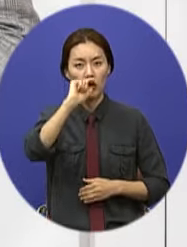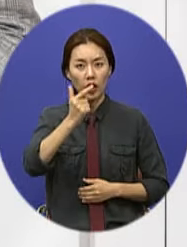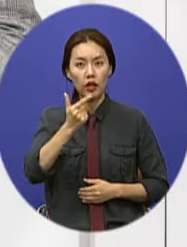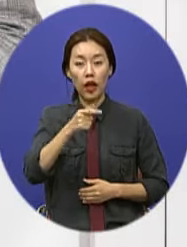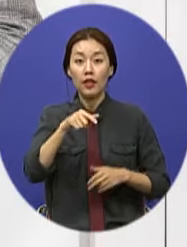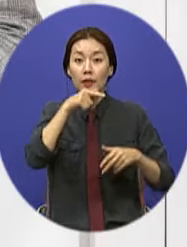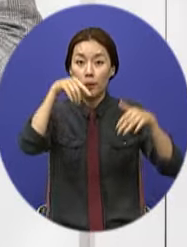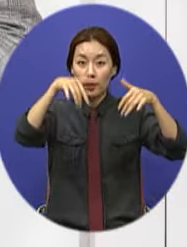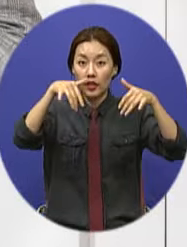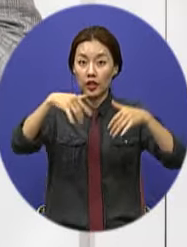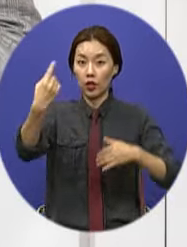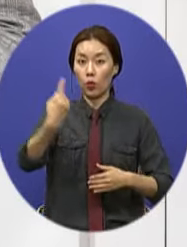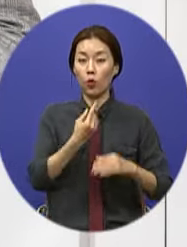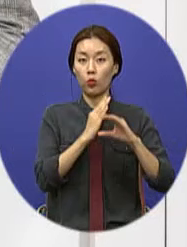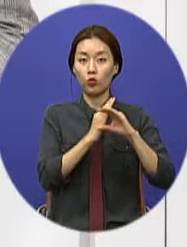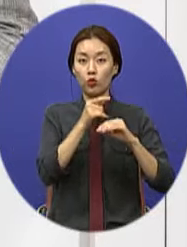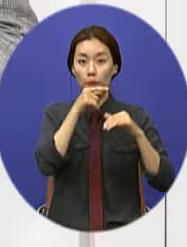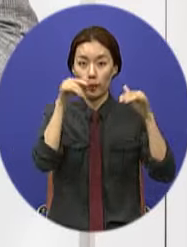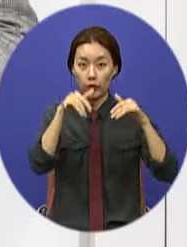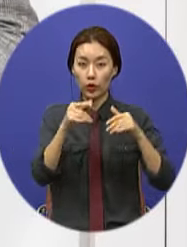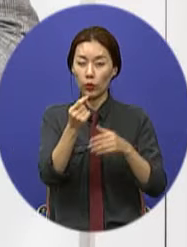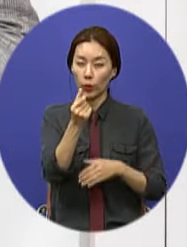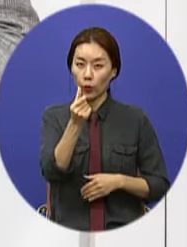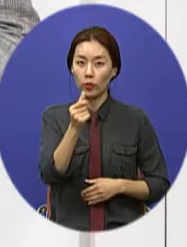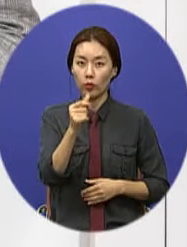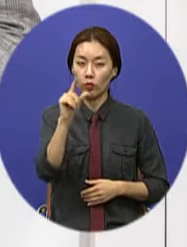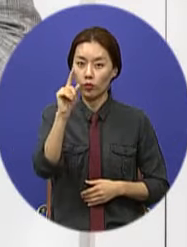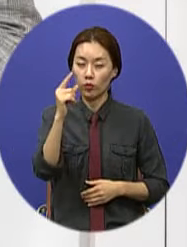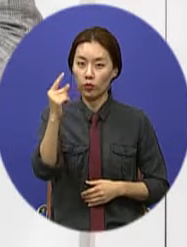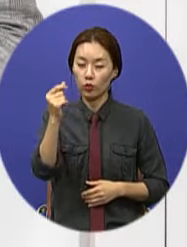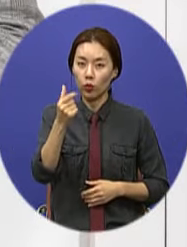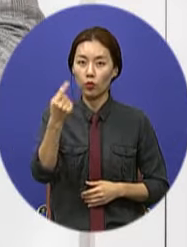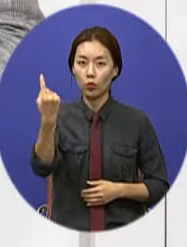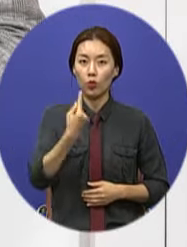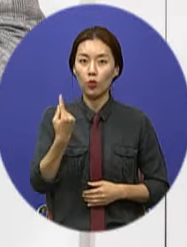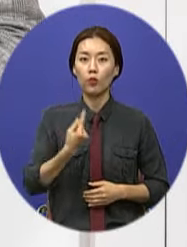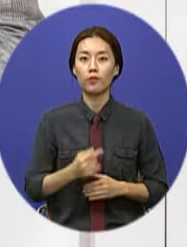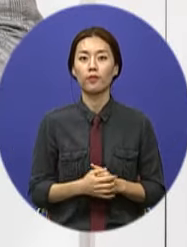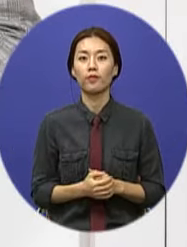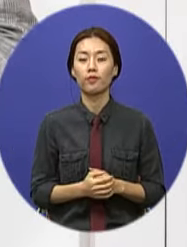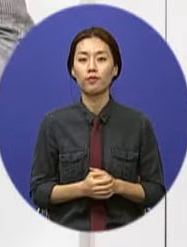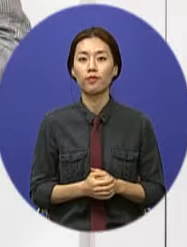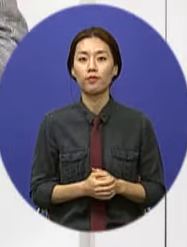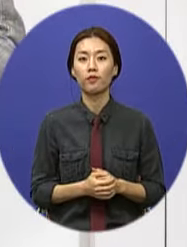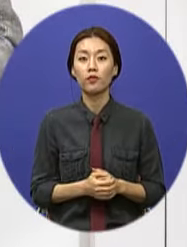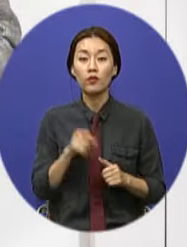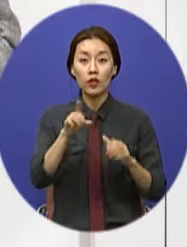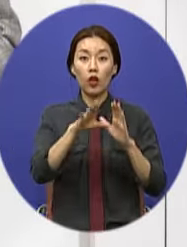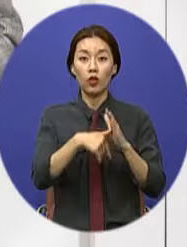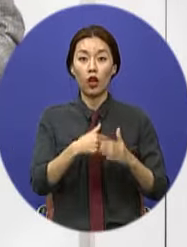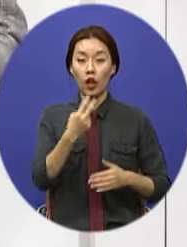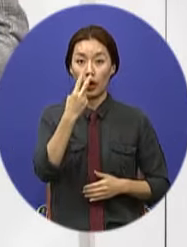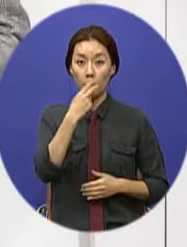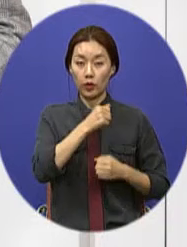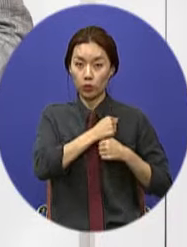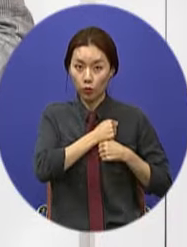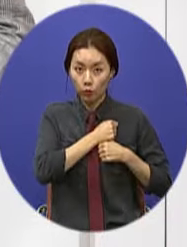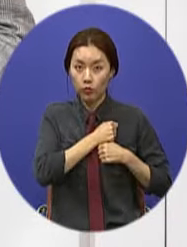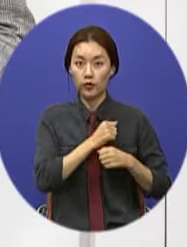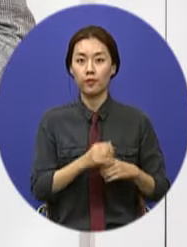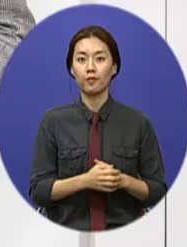와요, 비요. 비가 와요? 비가 와. 조금씩 오기 시작했구나. 예. 그렇구나. 이럴 때 감기 조심하셔야